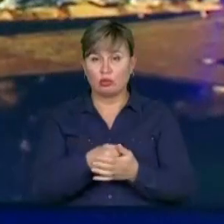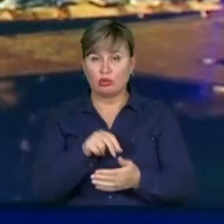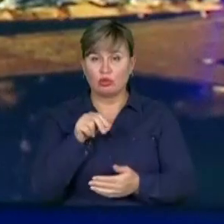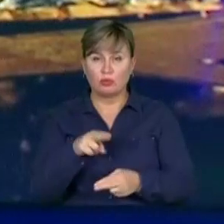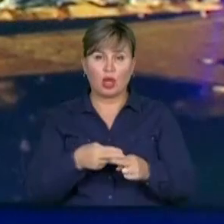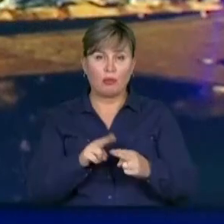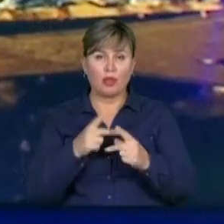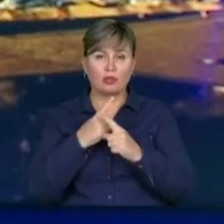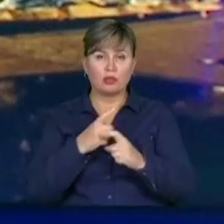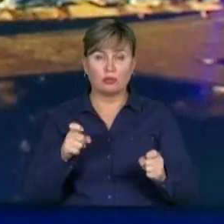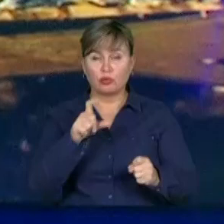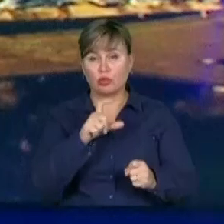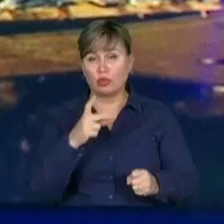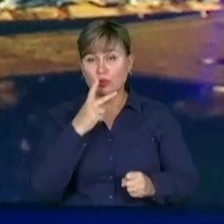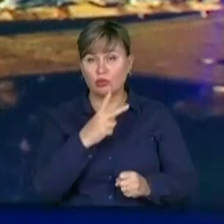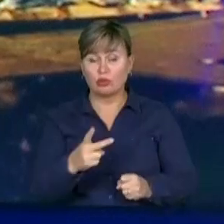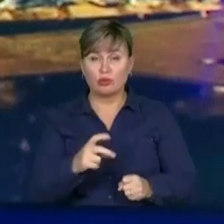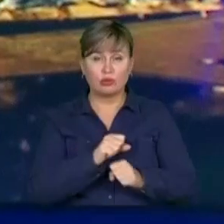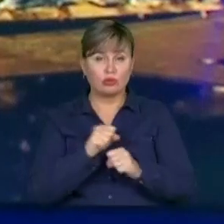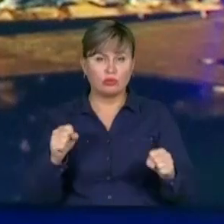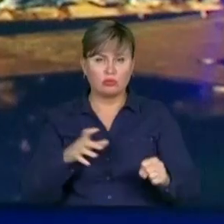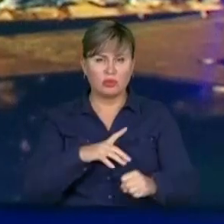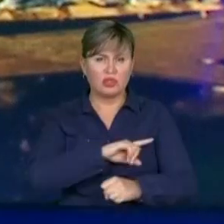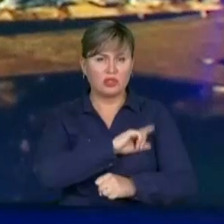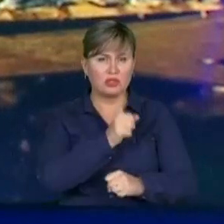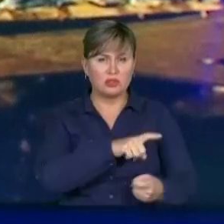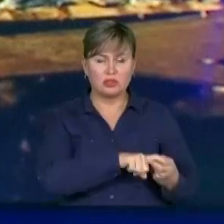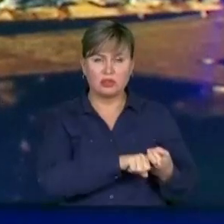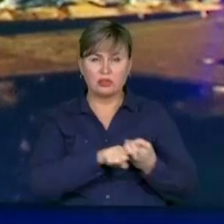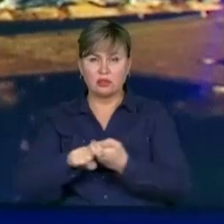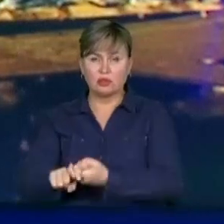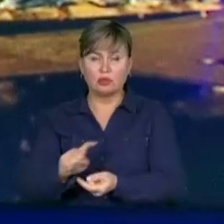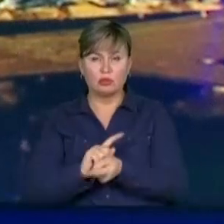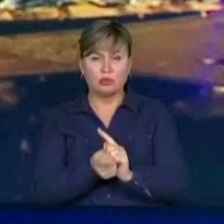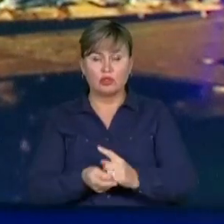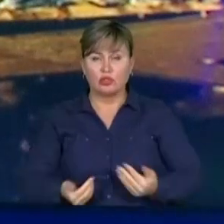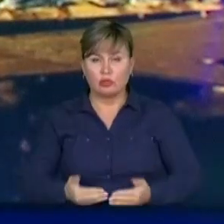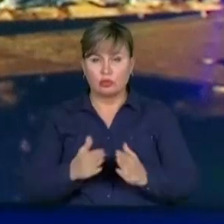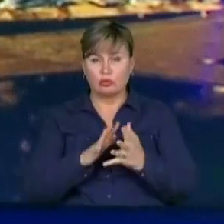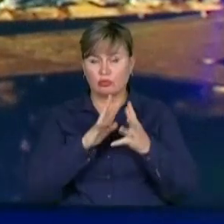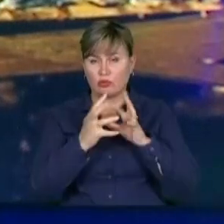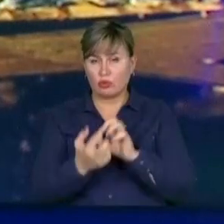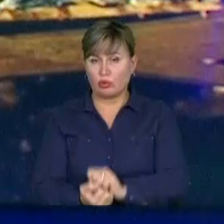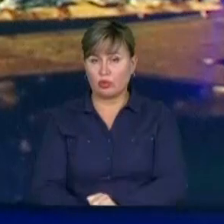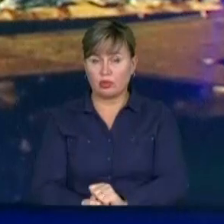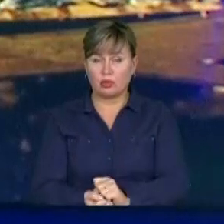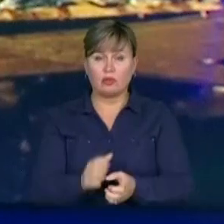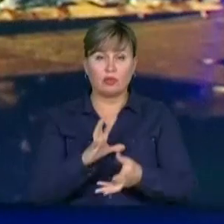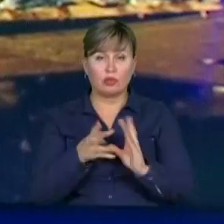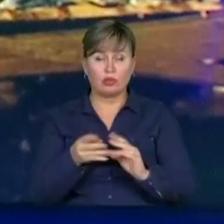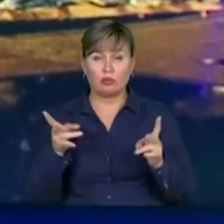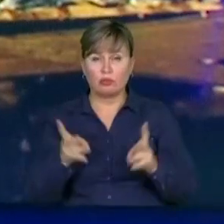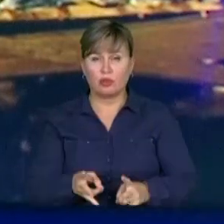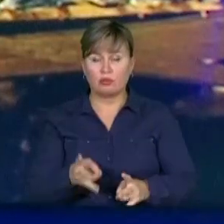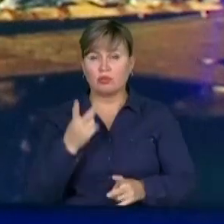этом сообщили очевидцы. Ударная волна была такой силы, что превратила жилой объект в руины. В результате происшествия